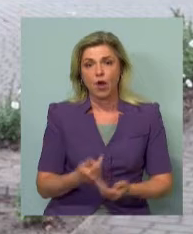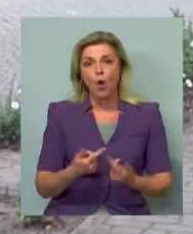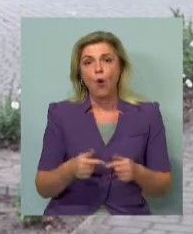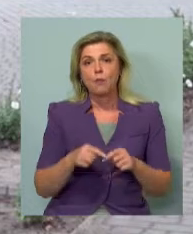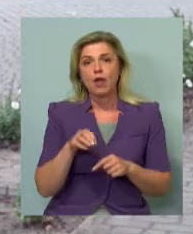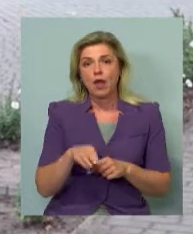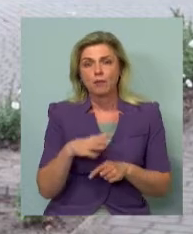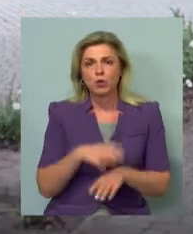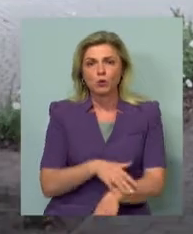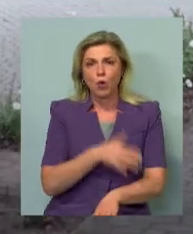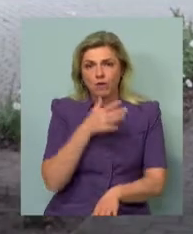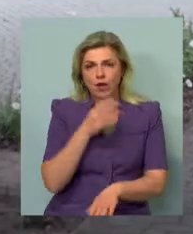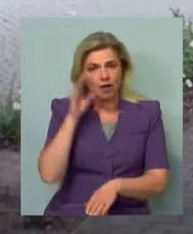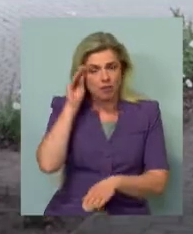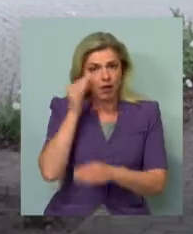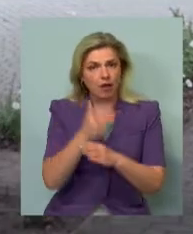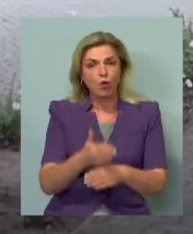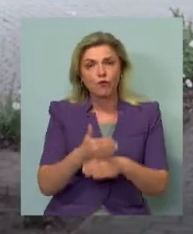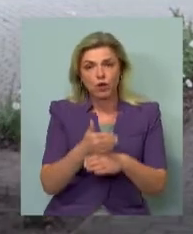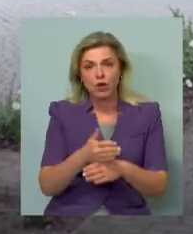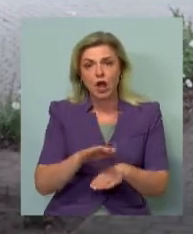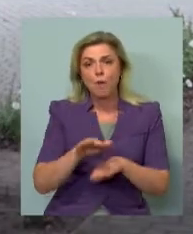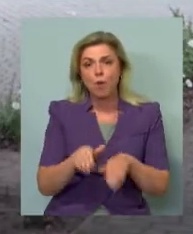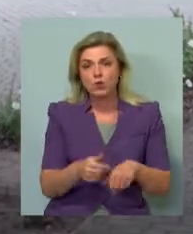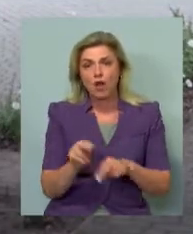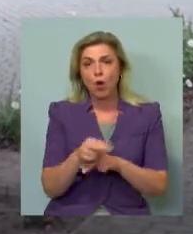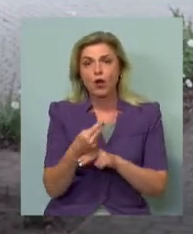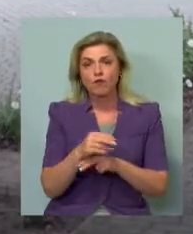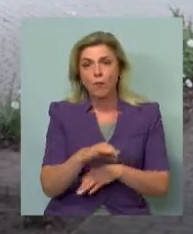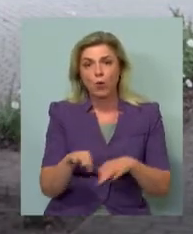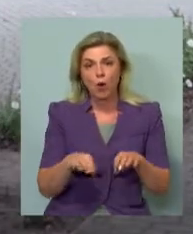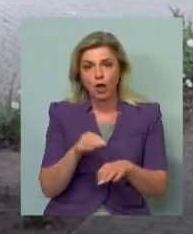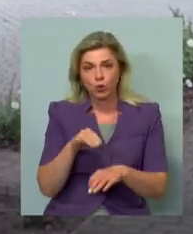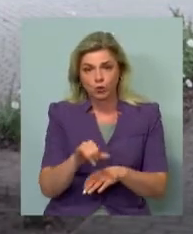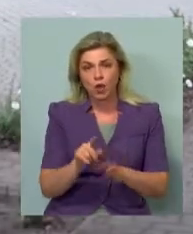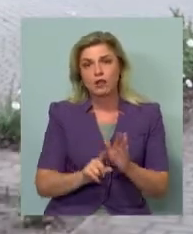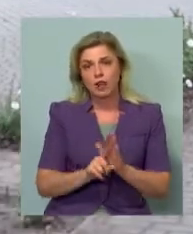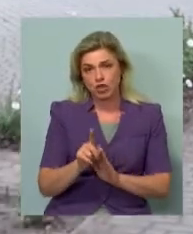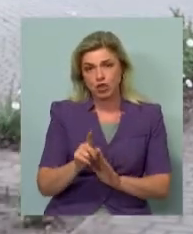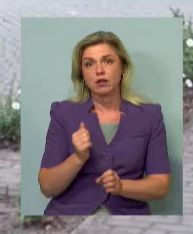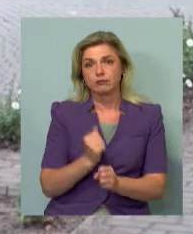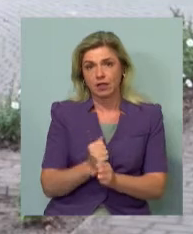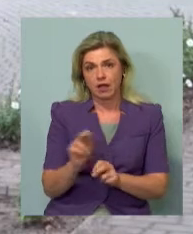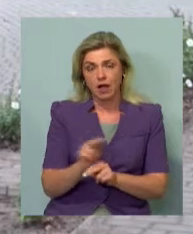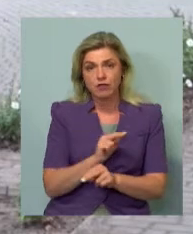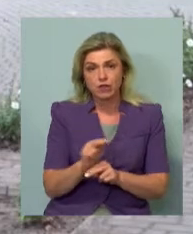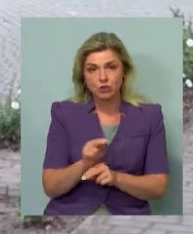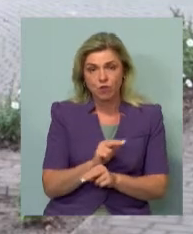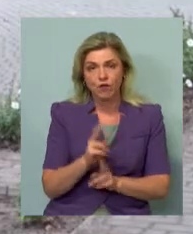був законсервований, тобто після коригування проєкту ми почали вже його реалізацію. З урахуванням того,